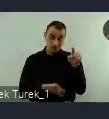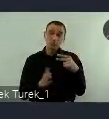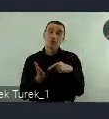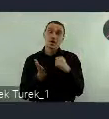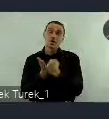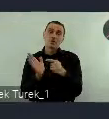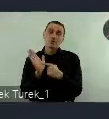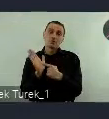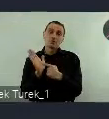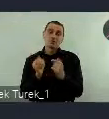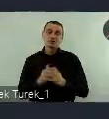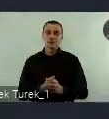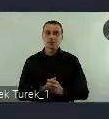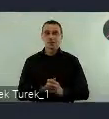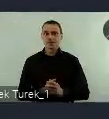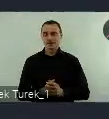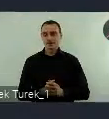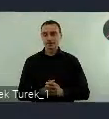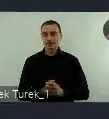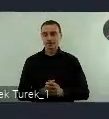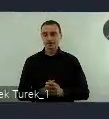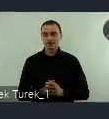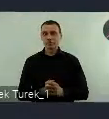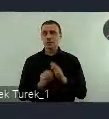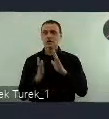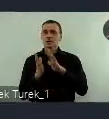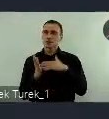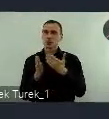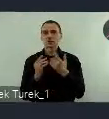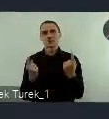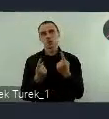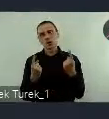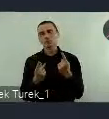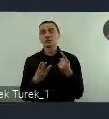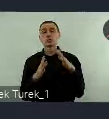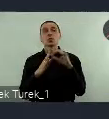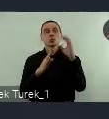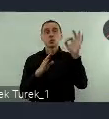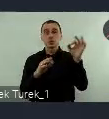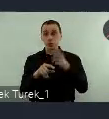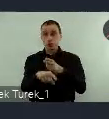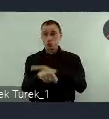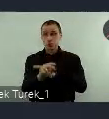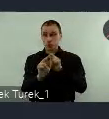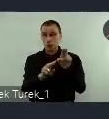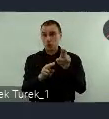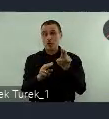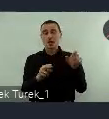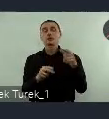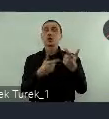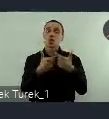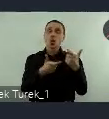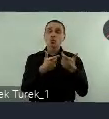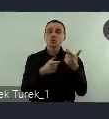pewnie Jeżeli to jest jakiś jakaś jakaś taka sytuacja że to jest ten dom kultury należy do urzędu i pan chce realizować No to jakby